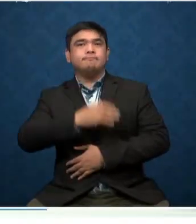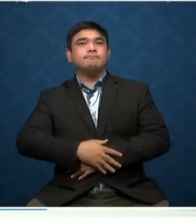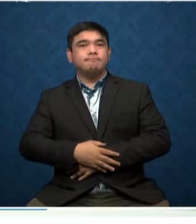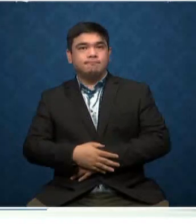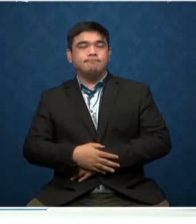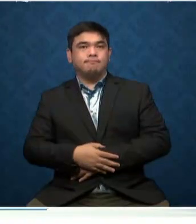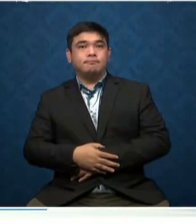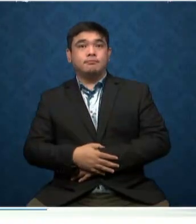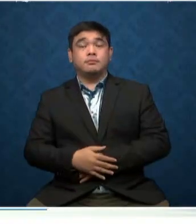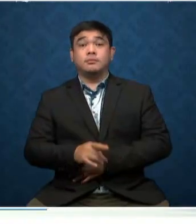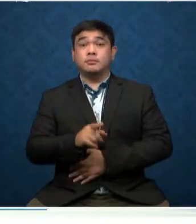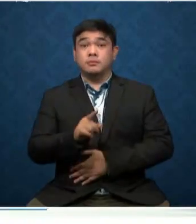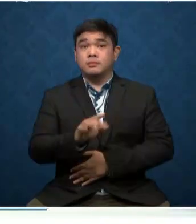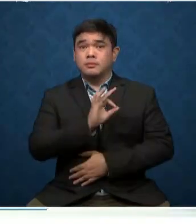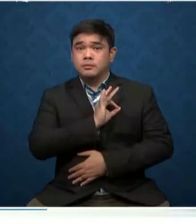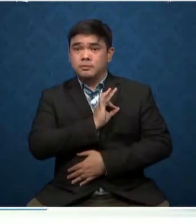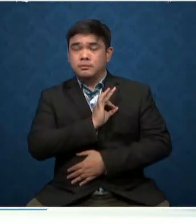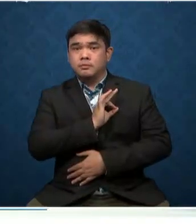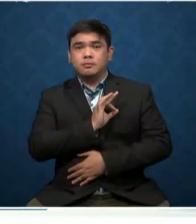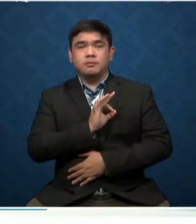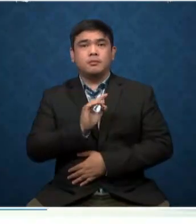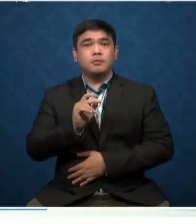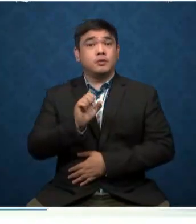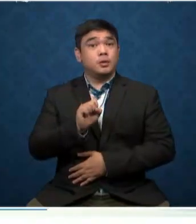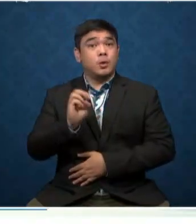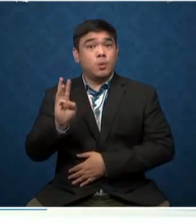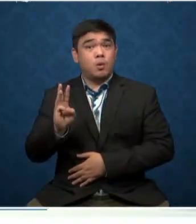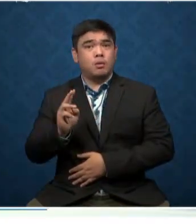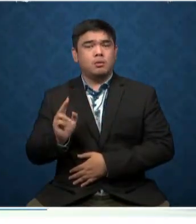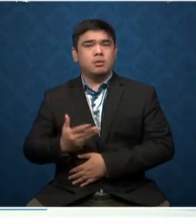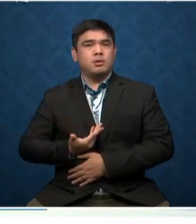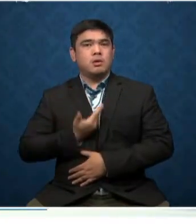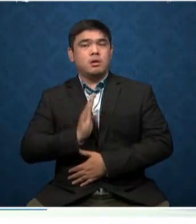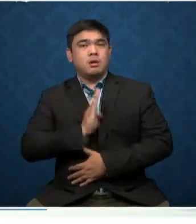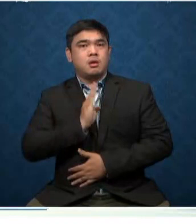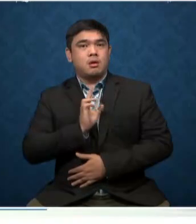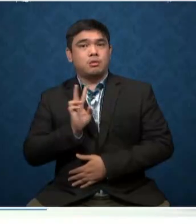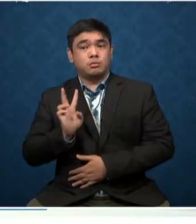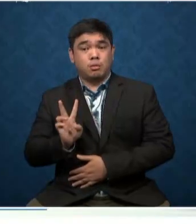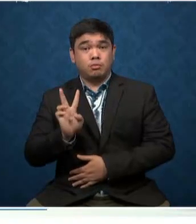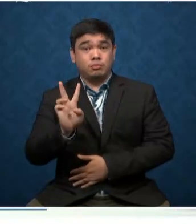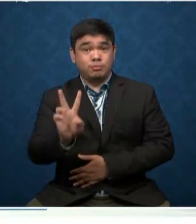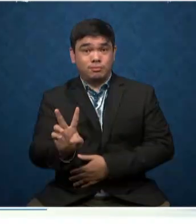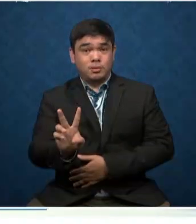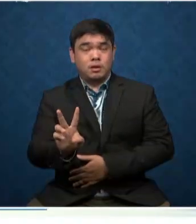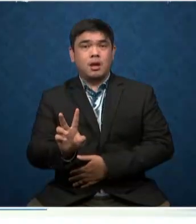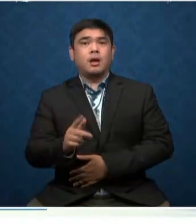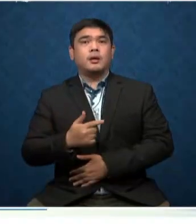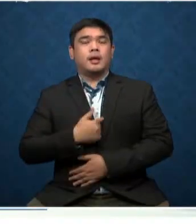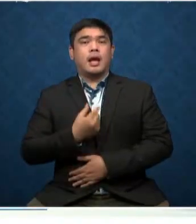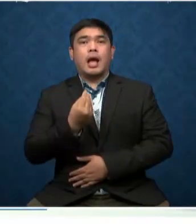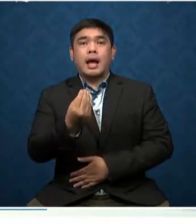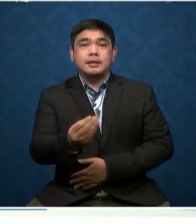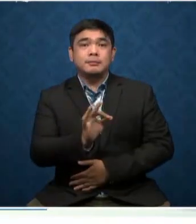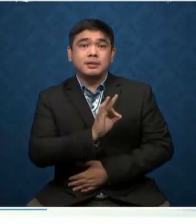ายัตติที่ท่านสมาชิกสภาผู้แทนราษฎรผู้มีเกียรติทั้งสองท่านได้เสนอให้พวกเราได้เสนอให้ส